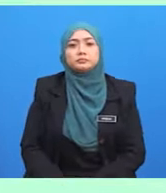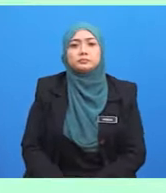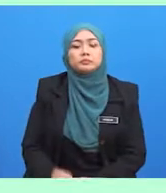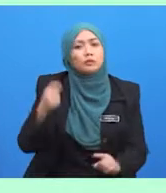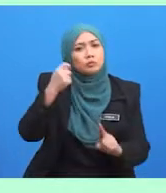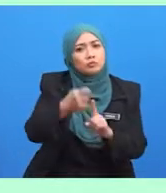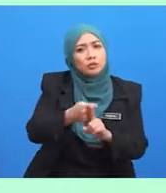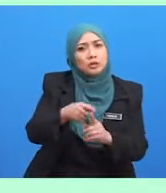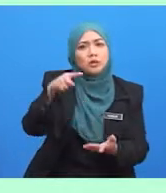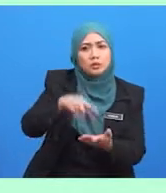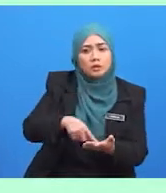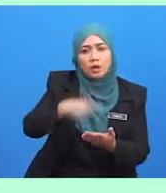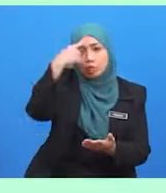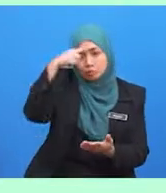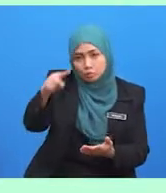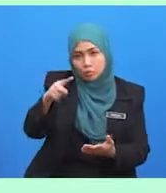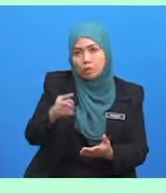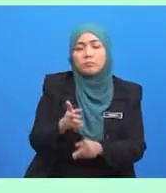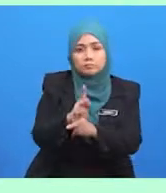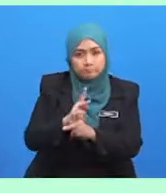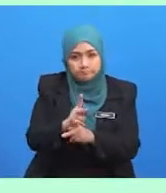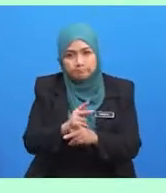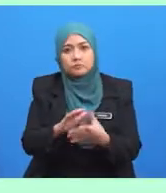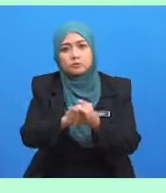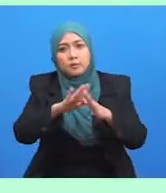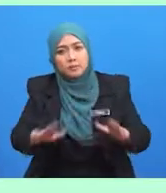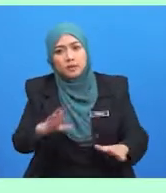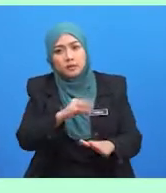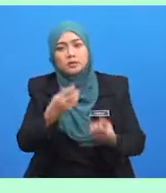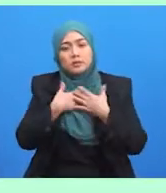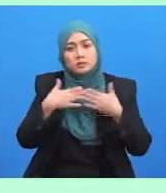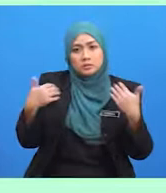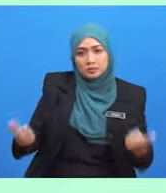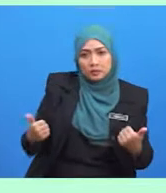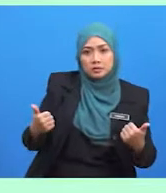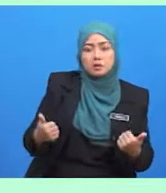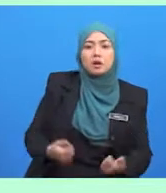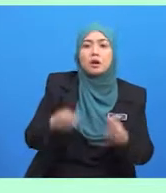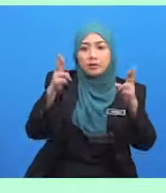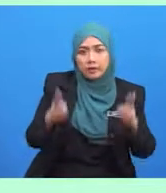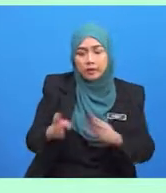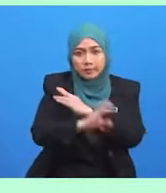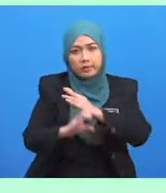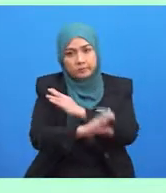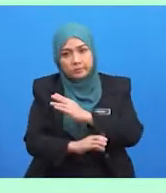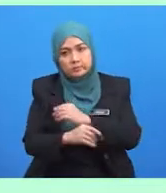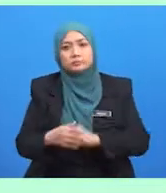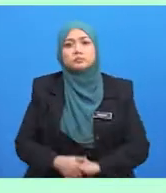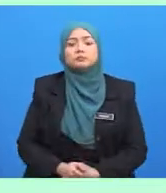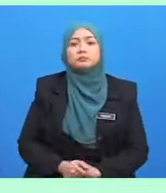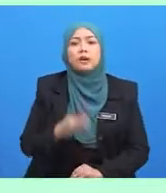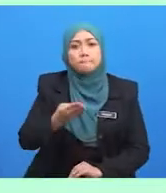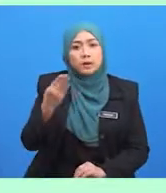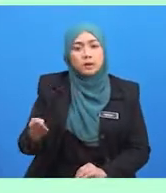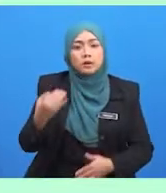Tujuan sekatan ini adalah untuk menjamin keselamatan dan kesihatan rakyat negara. Barang yang